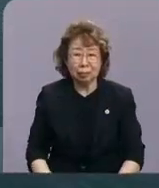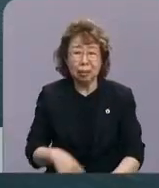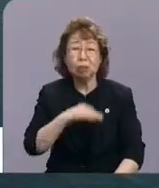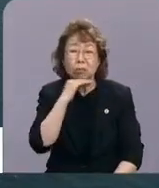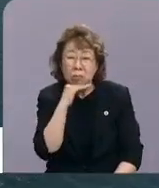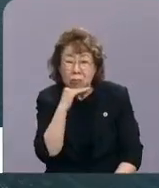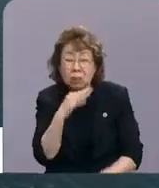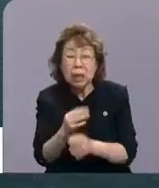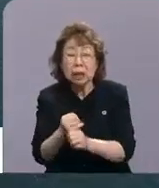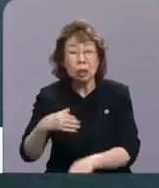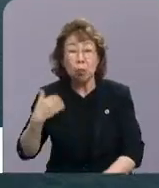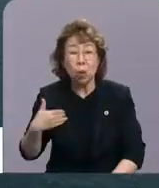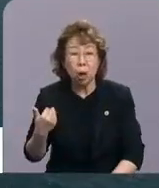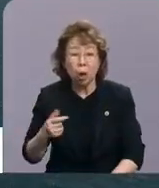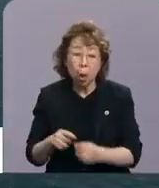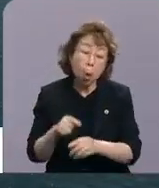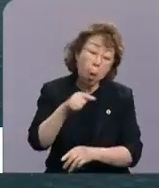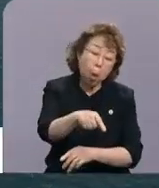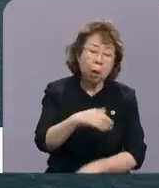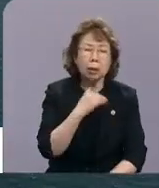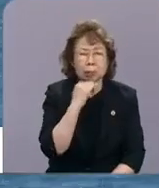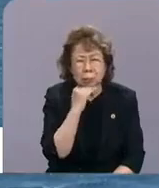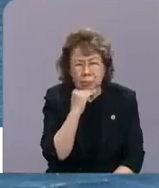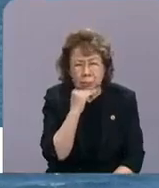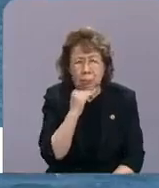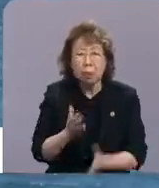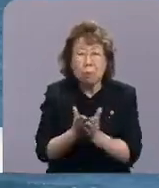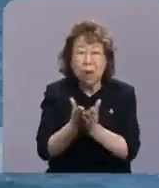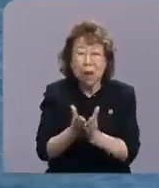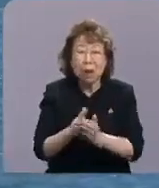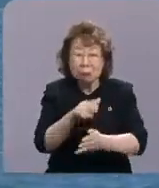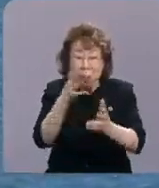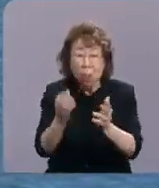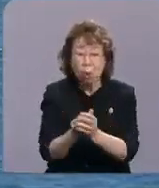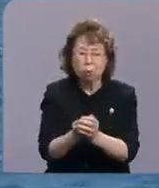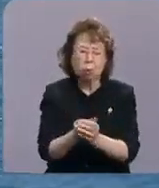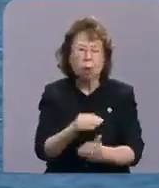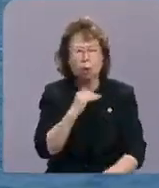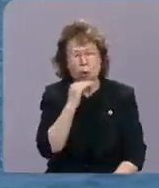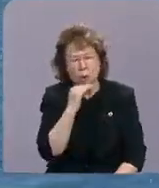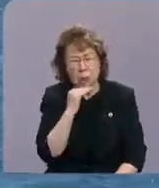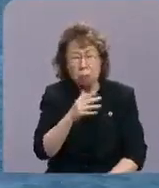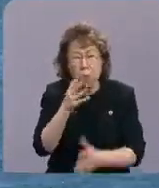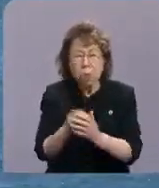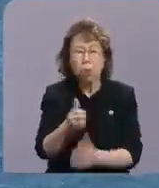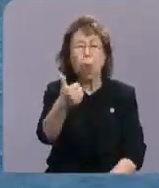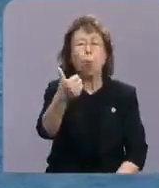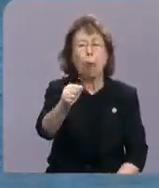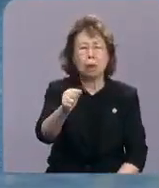날짜를 잡지 못하고 부산 외항에 대기 중인 국내 원양 선사들의 어획물은